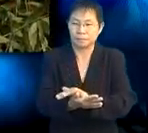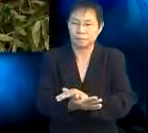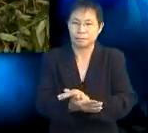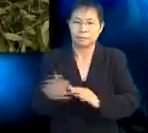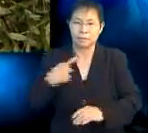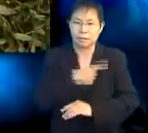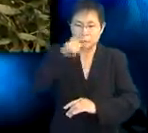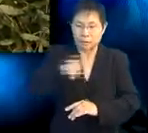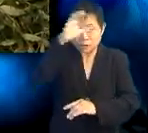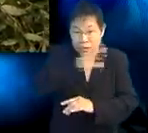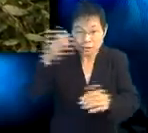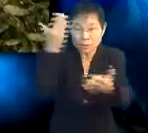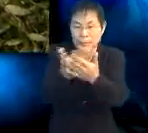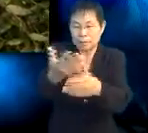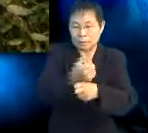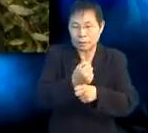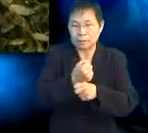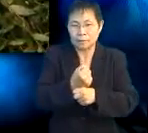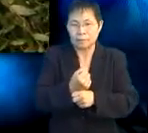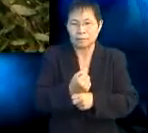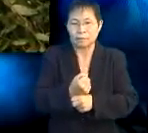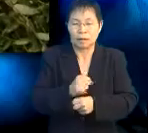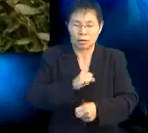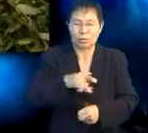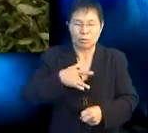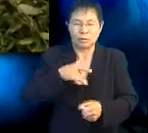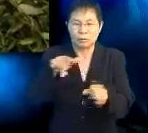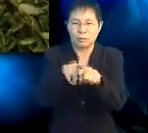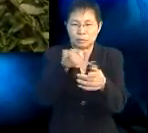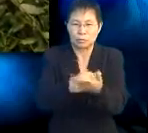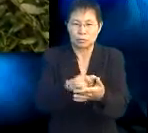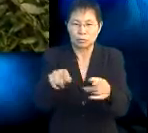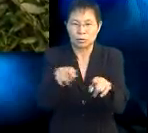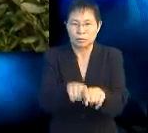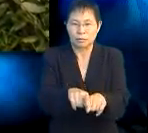Kita mesti cari mereka tak dapat. Aku rasa begitu juga. Mari kita cari di sana.